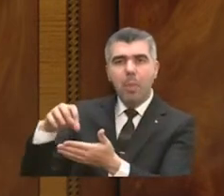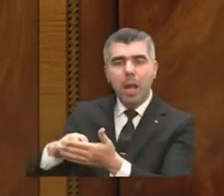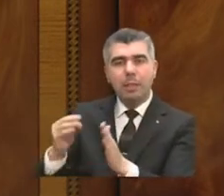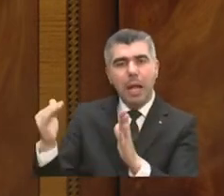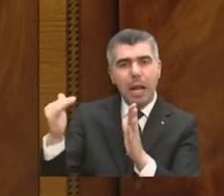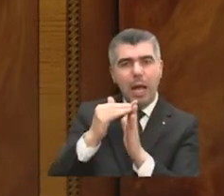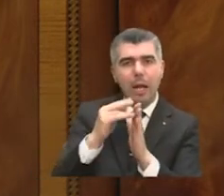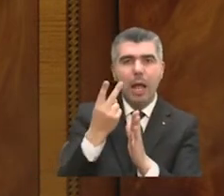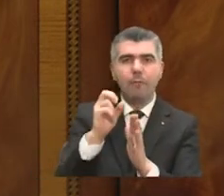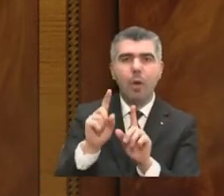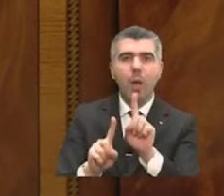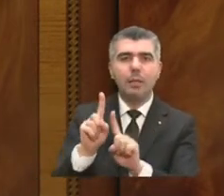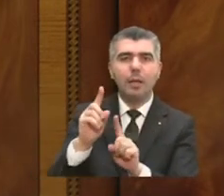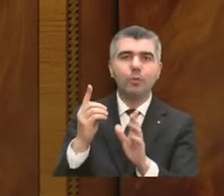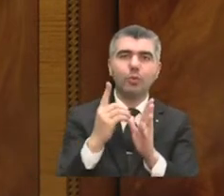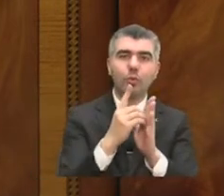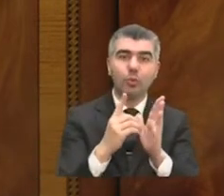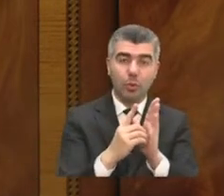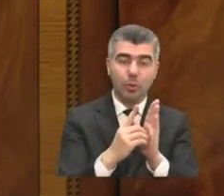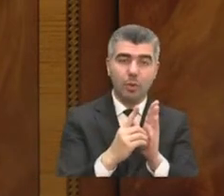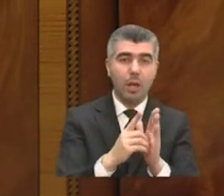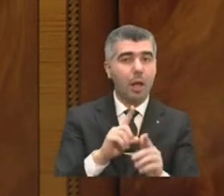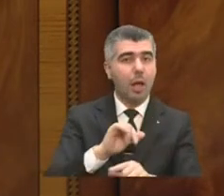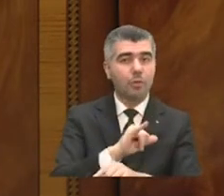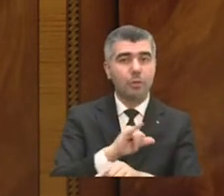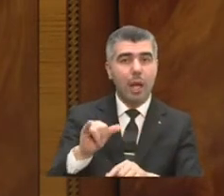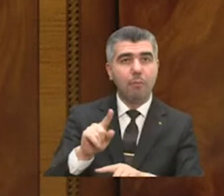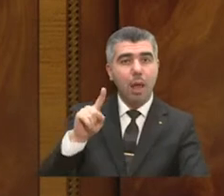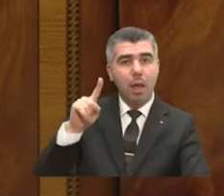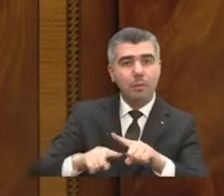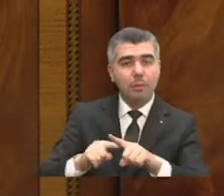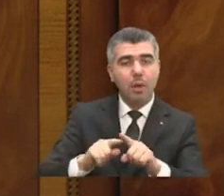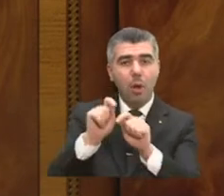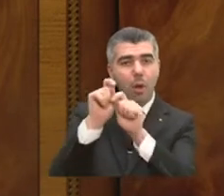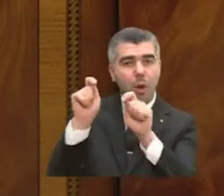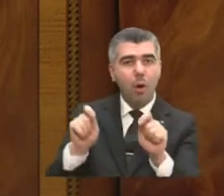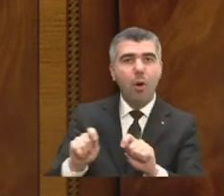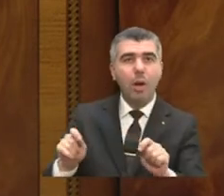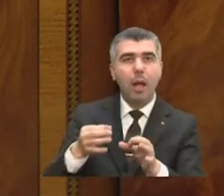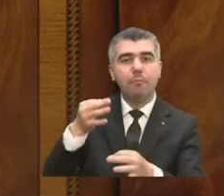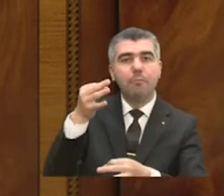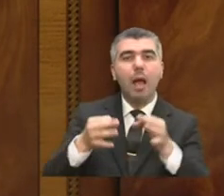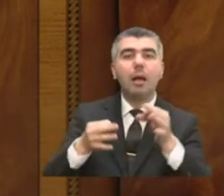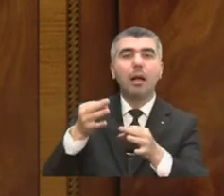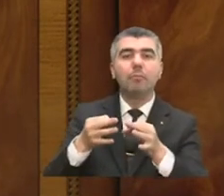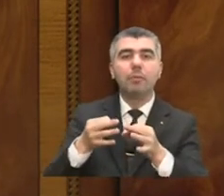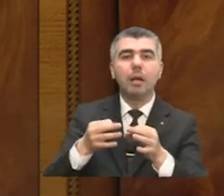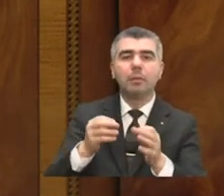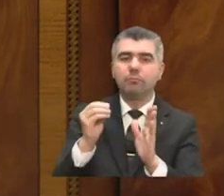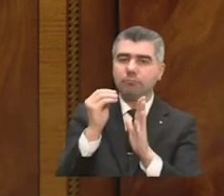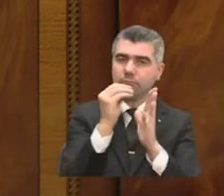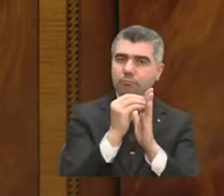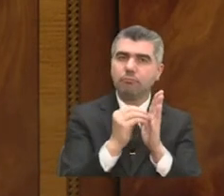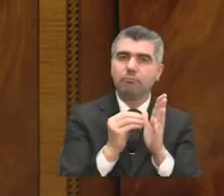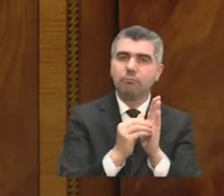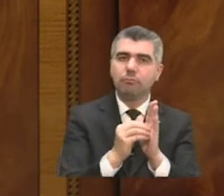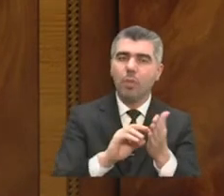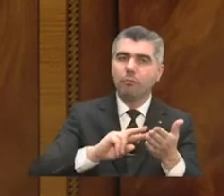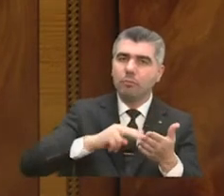de conciliation. Nous avons également adopté la constitution de 2011.